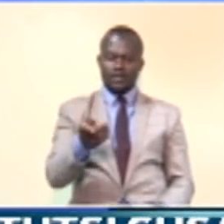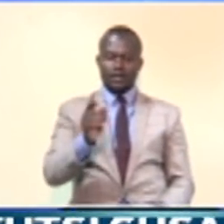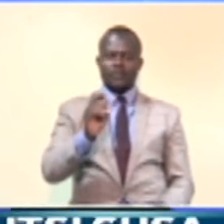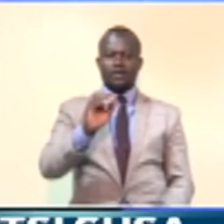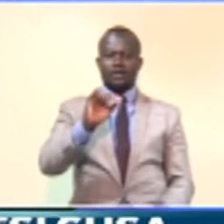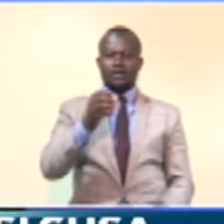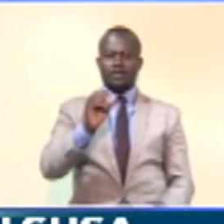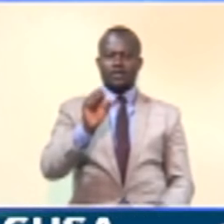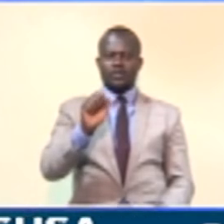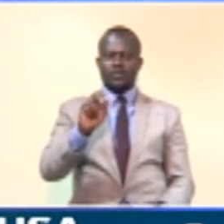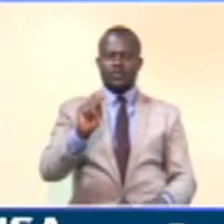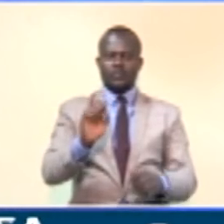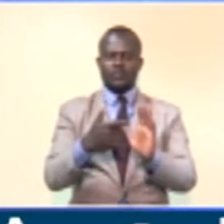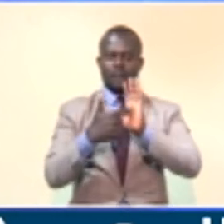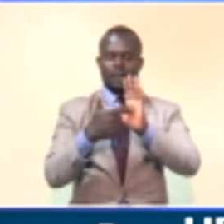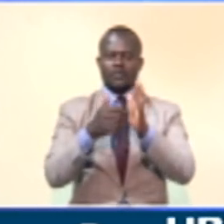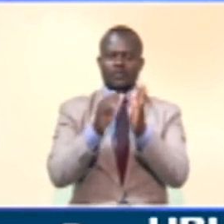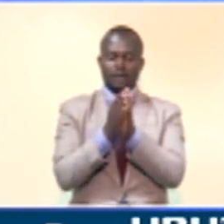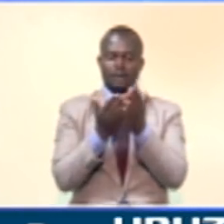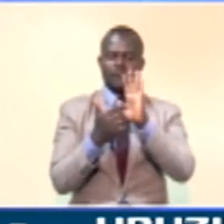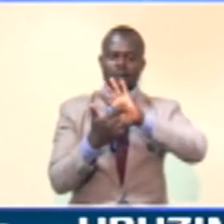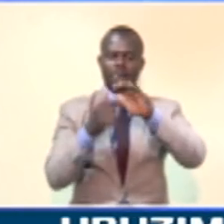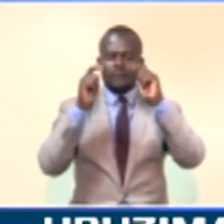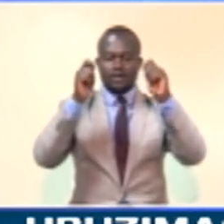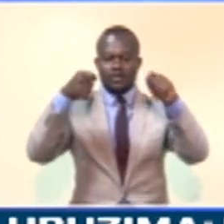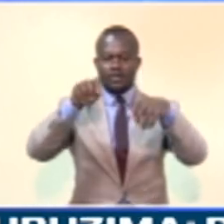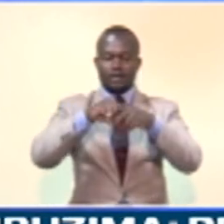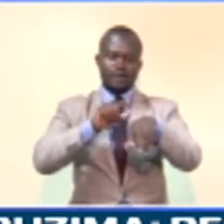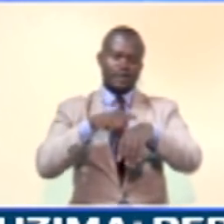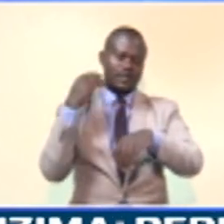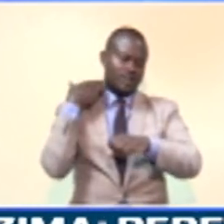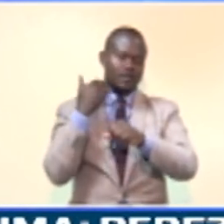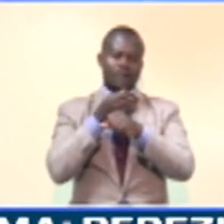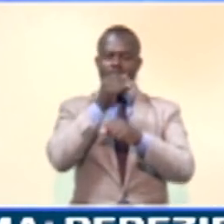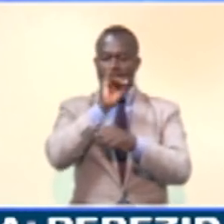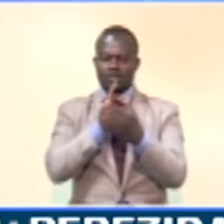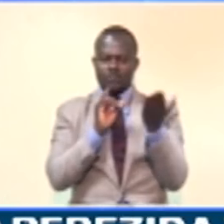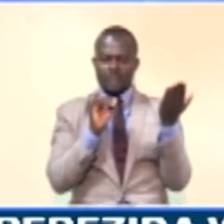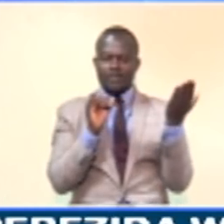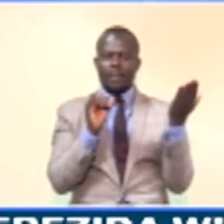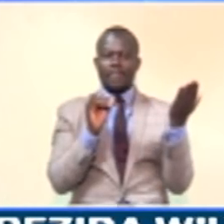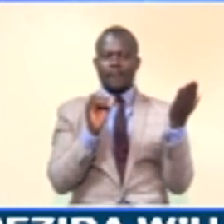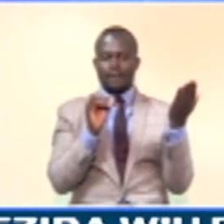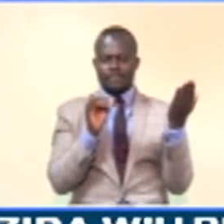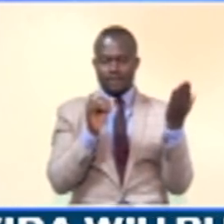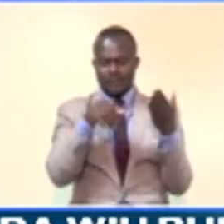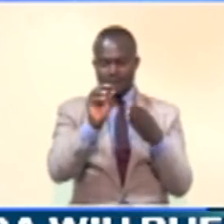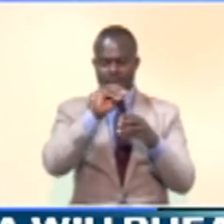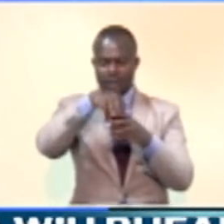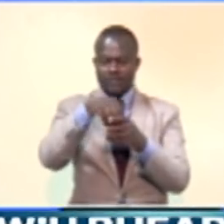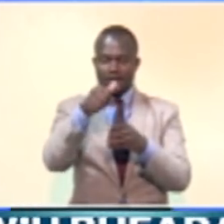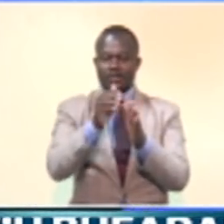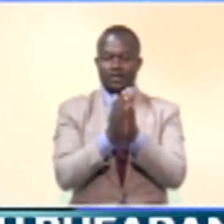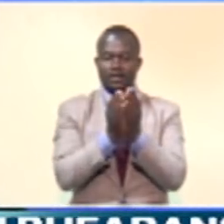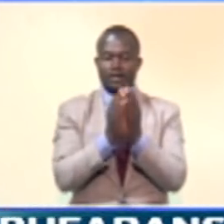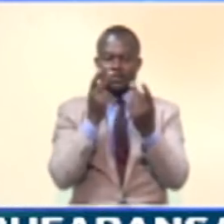Josanne yamuritse igitabo yanditse kigaragaza ubuhamya bwe mu gihe cya Jenoside yakorewe Abatutsi. Ibikubiye muri iki